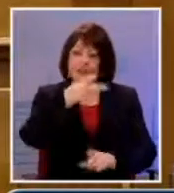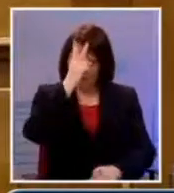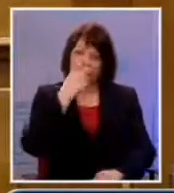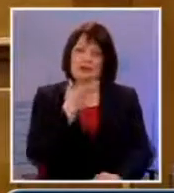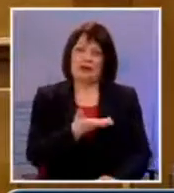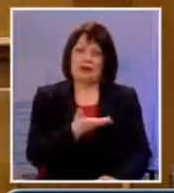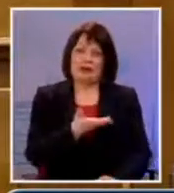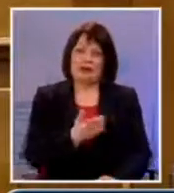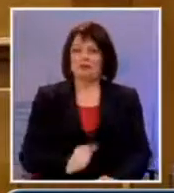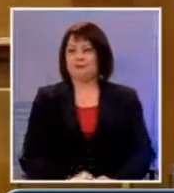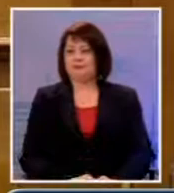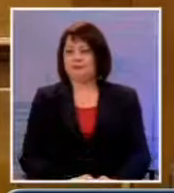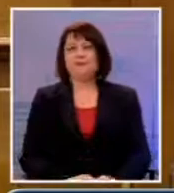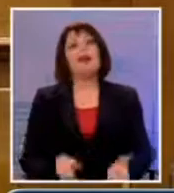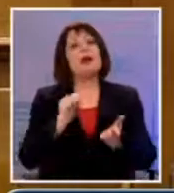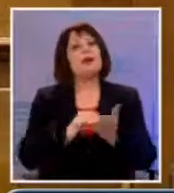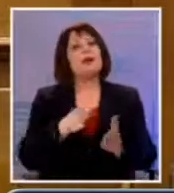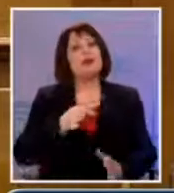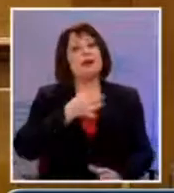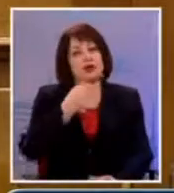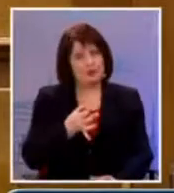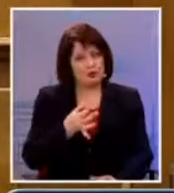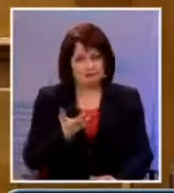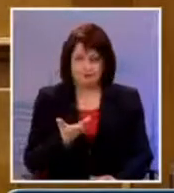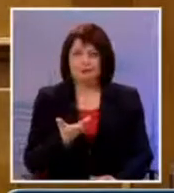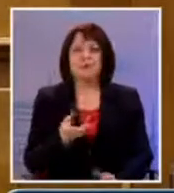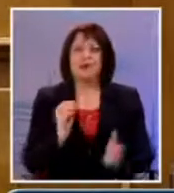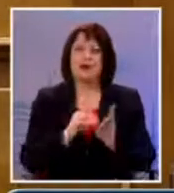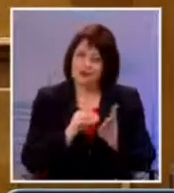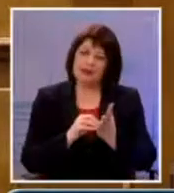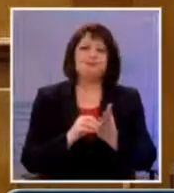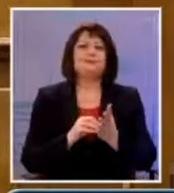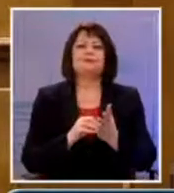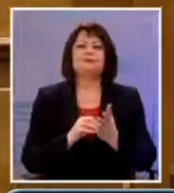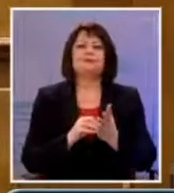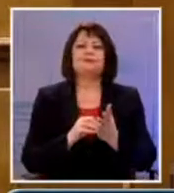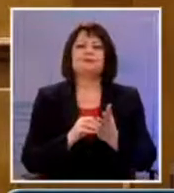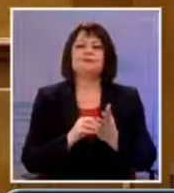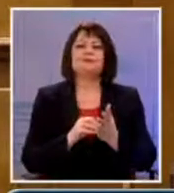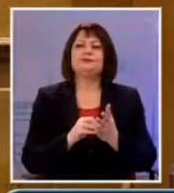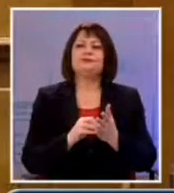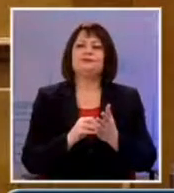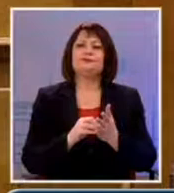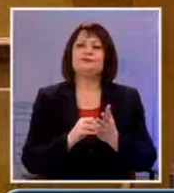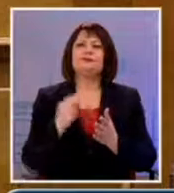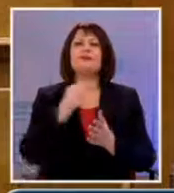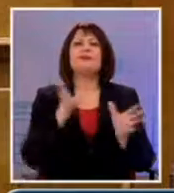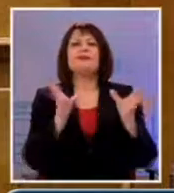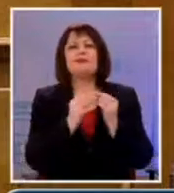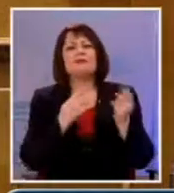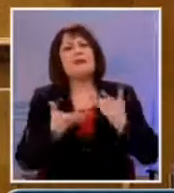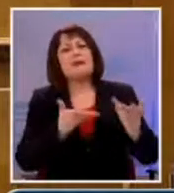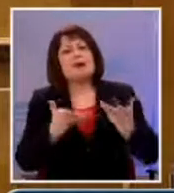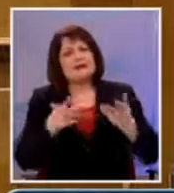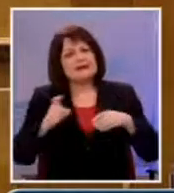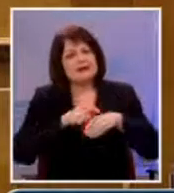Και κάτι ακόμα. επειδή συνδέθηκε με τις διεκδικήσεις και τις διαπραγματεύσεις που